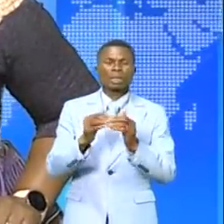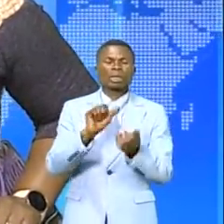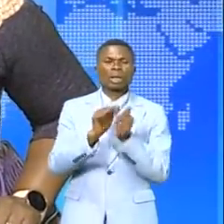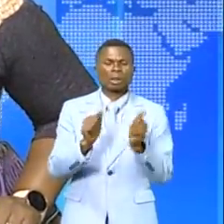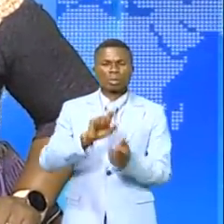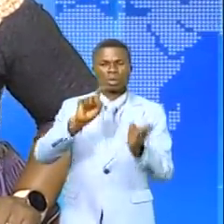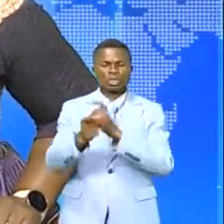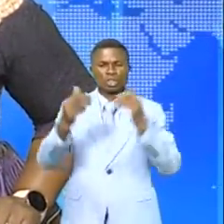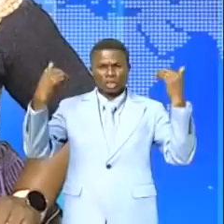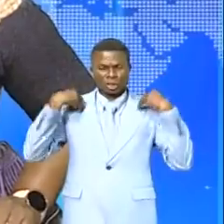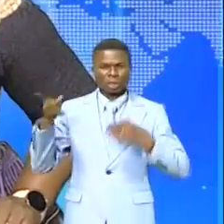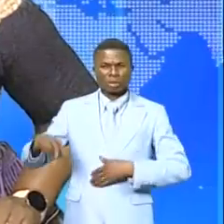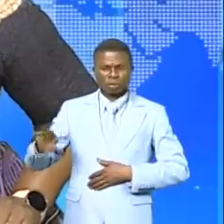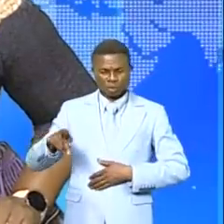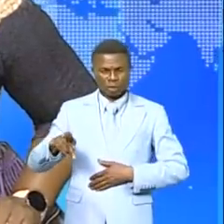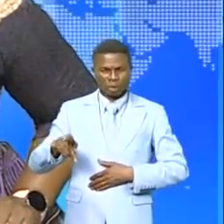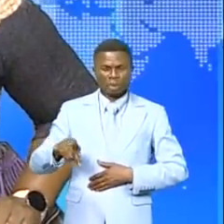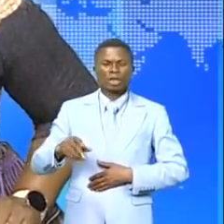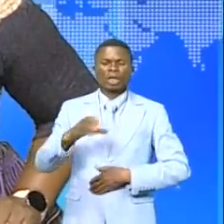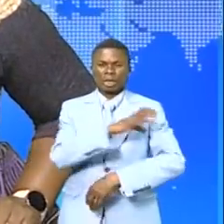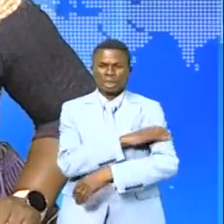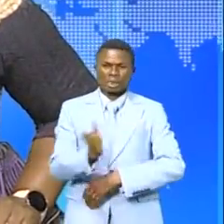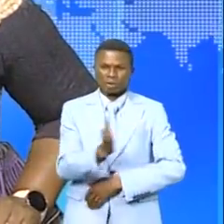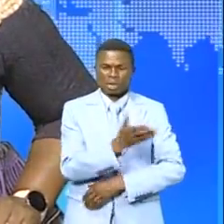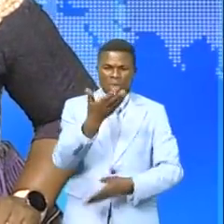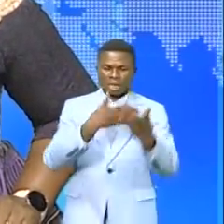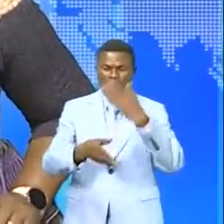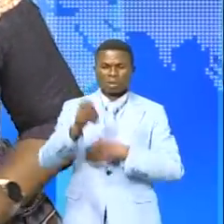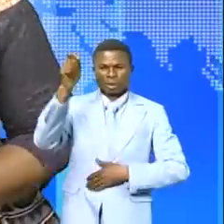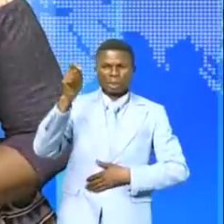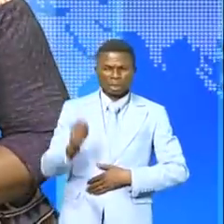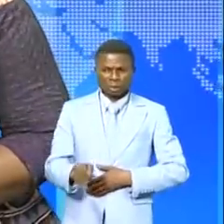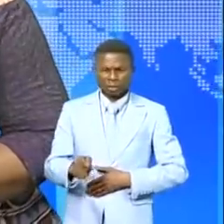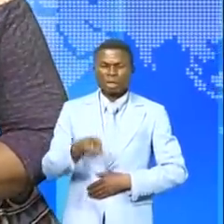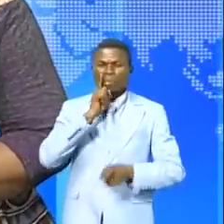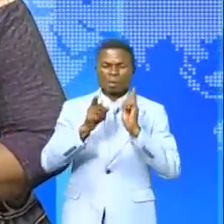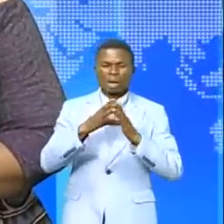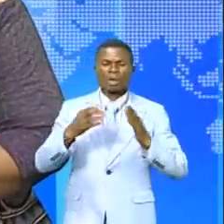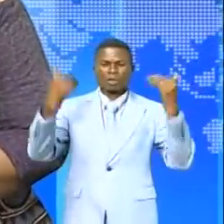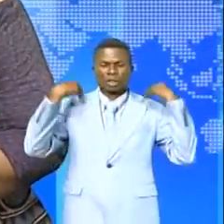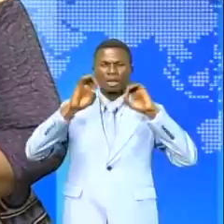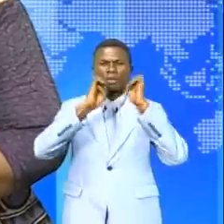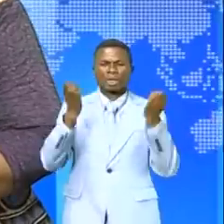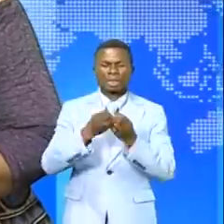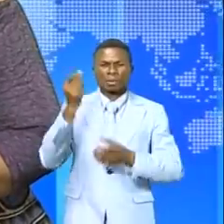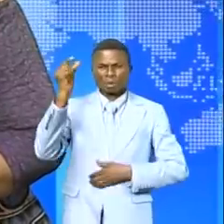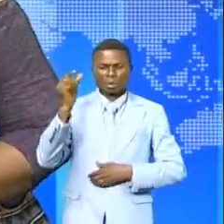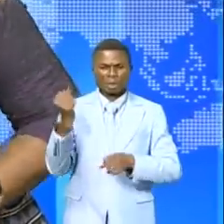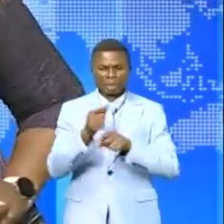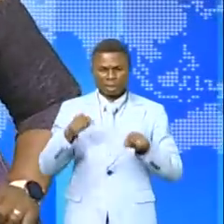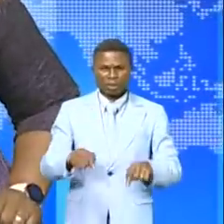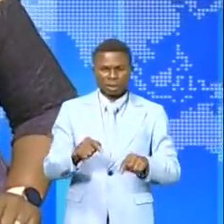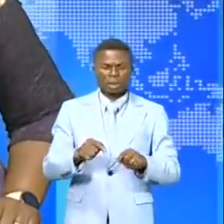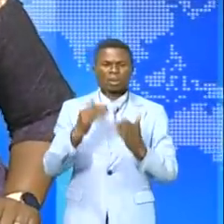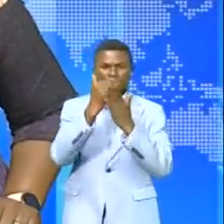Peu avant, le chef de l'exécutif a échangé avec les responsables des entreprises minières opérant en République démocratique du Congo. C'est un condensé de